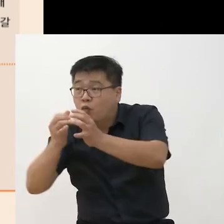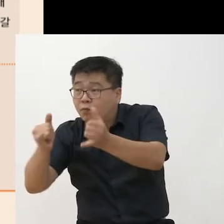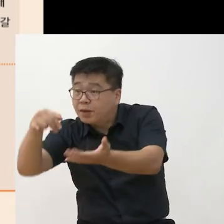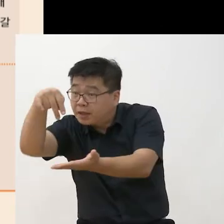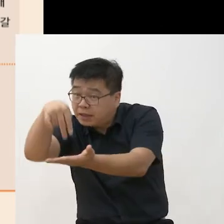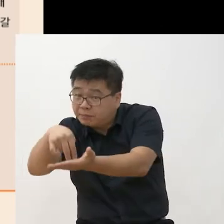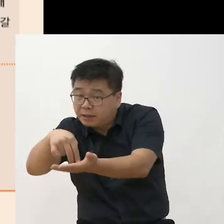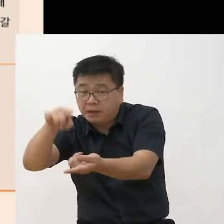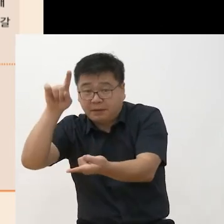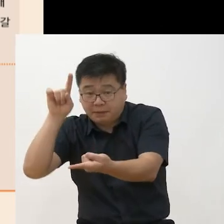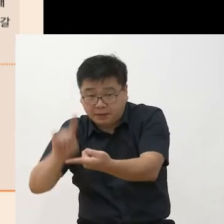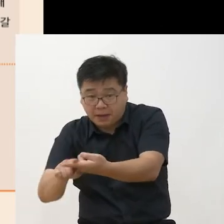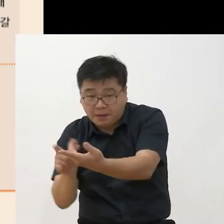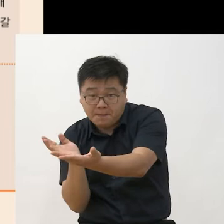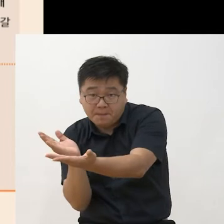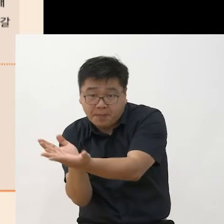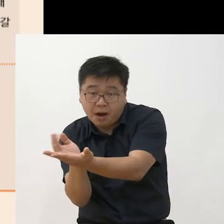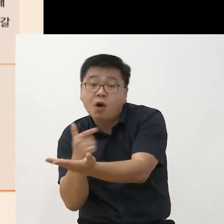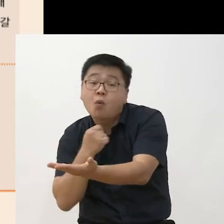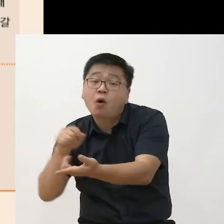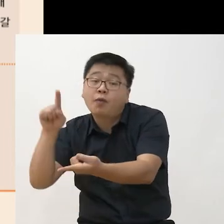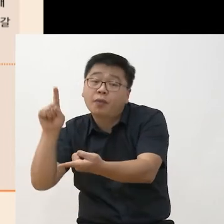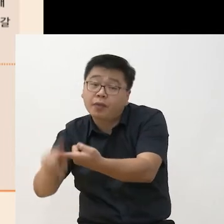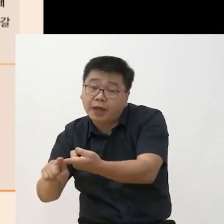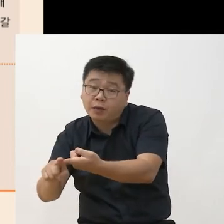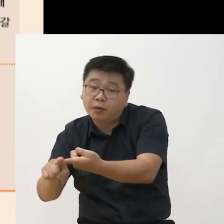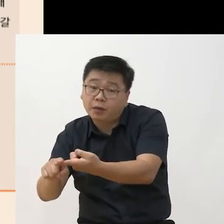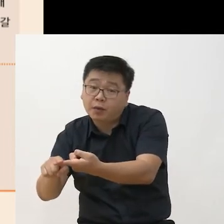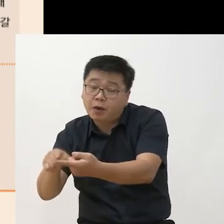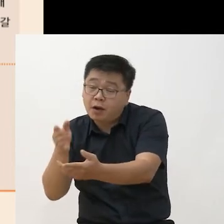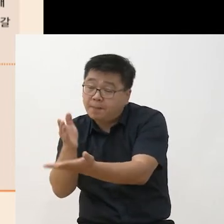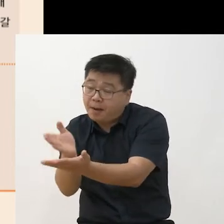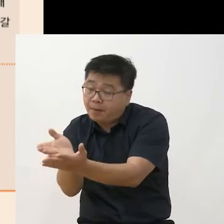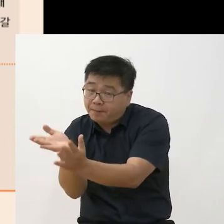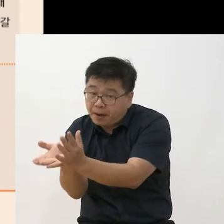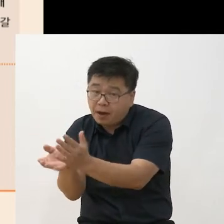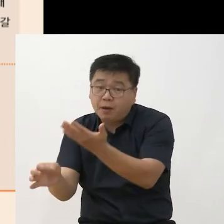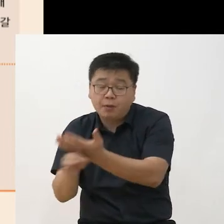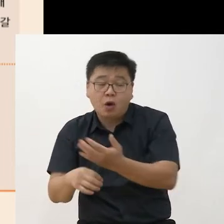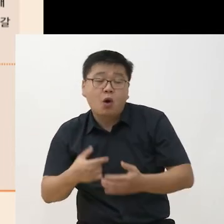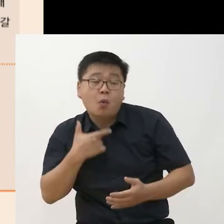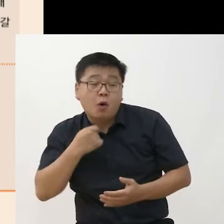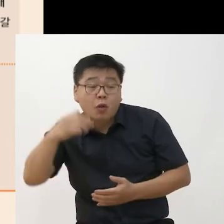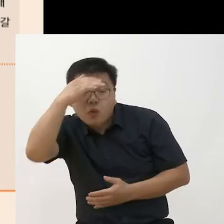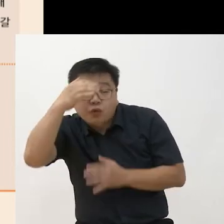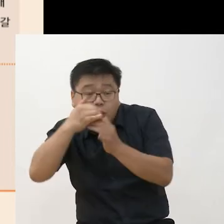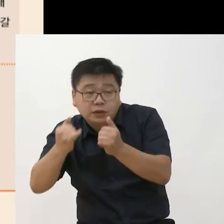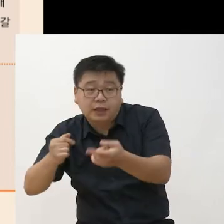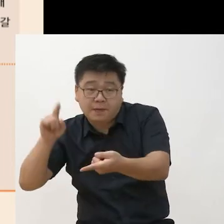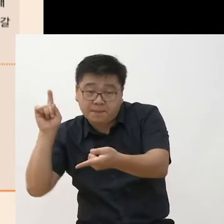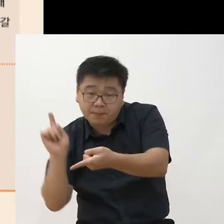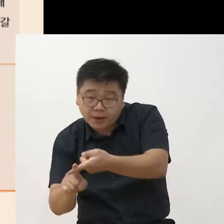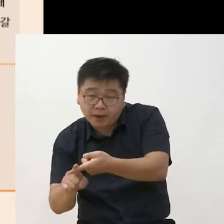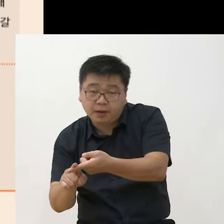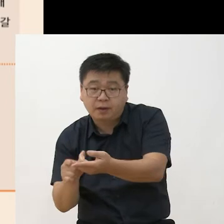세부 사업을 구성해서 수요자 맞춤형으로 사업을 추진하기